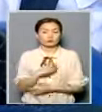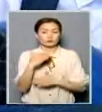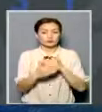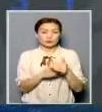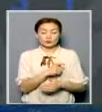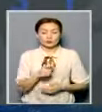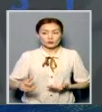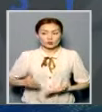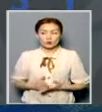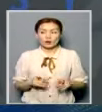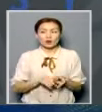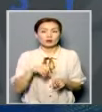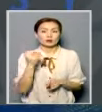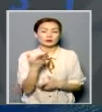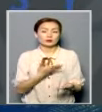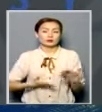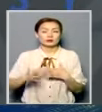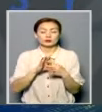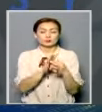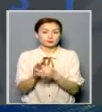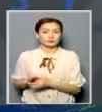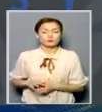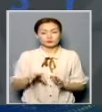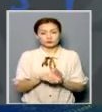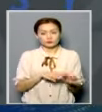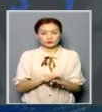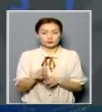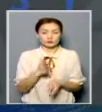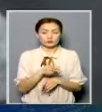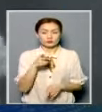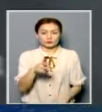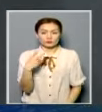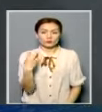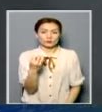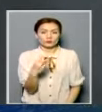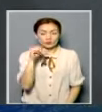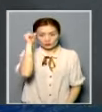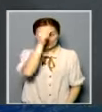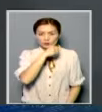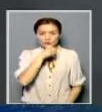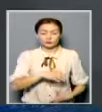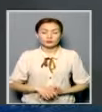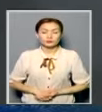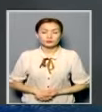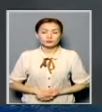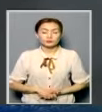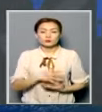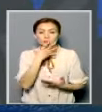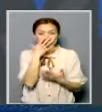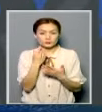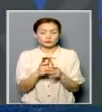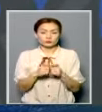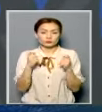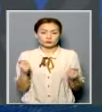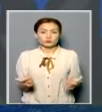в общество. Одно из них – общественное объединение, которое существует с 2013 года. С момента своего открытия